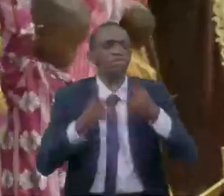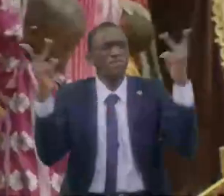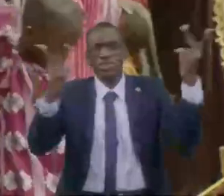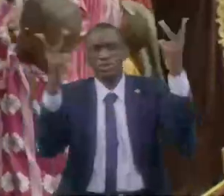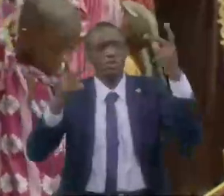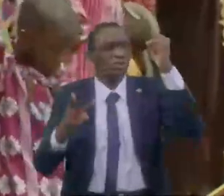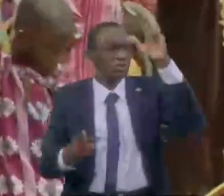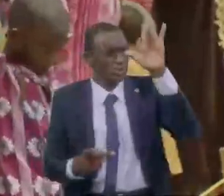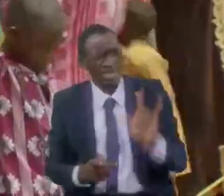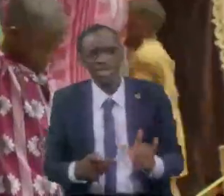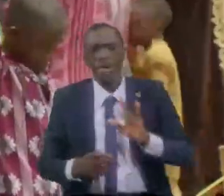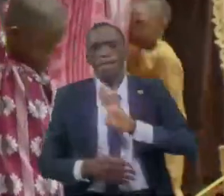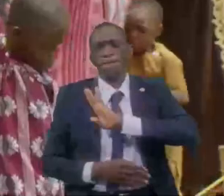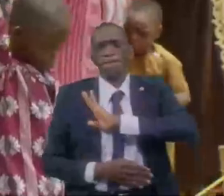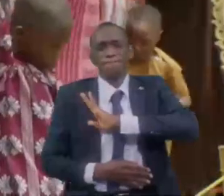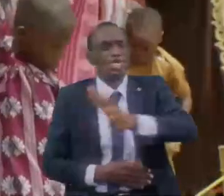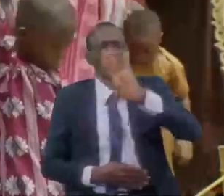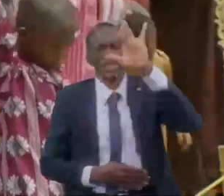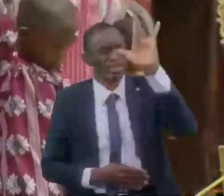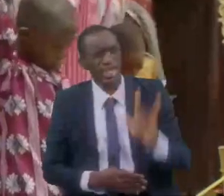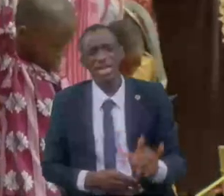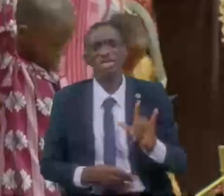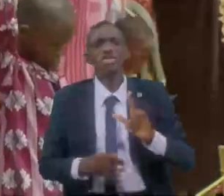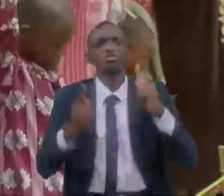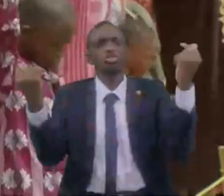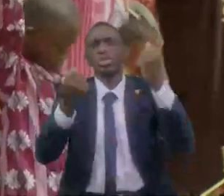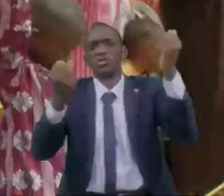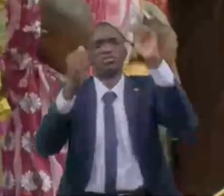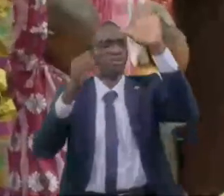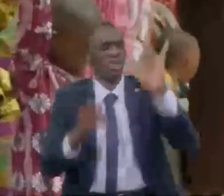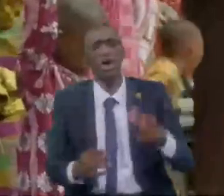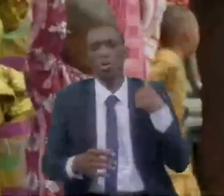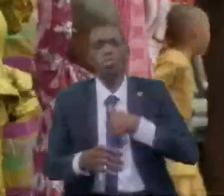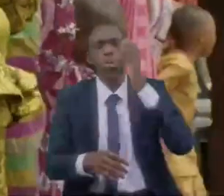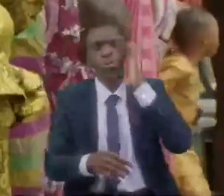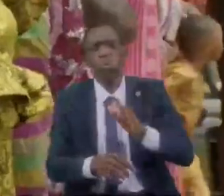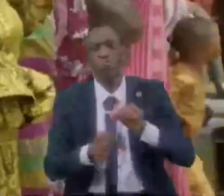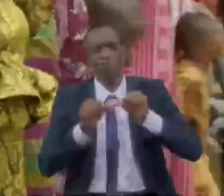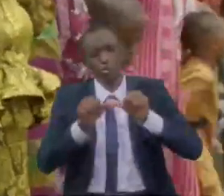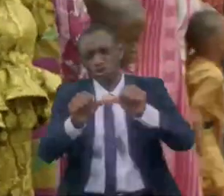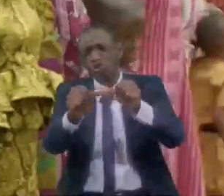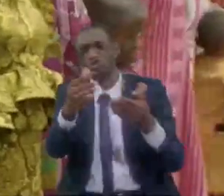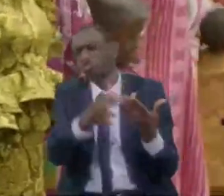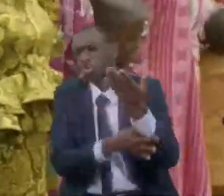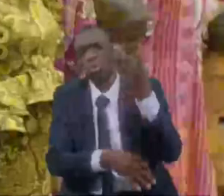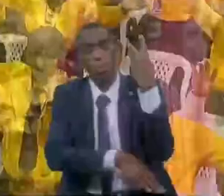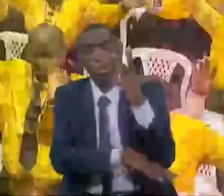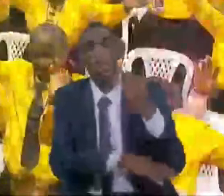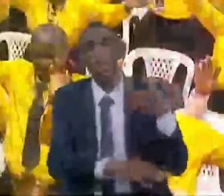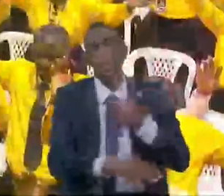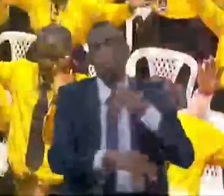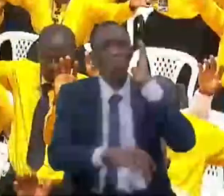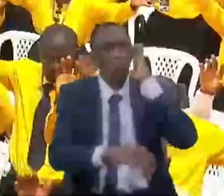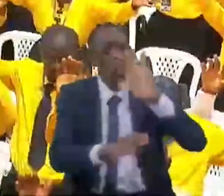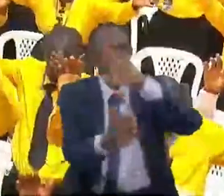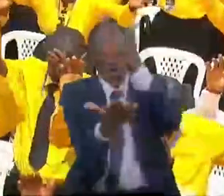Victorieusement, de façon militante, nous marcherons et traverserons tous les déserts pour arriver au paradis à